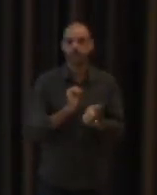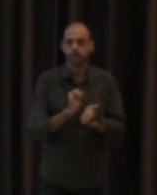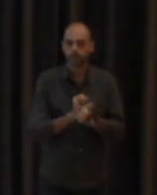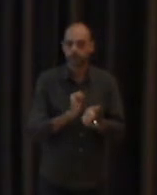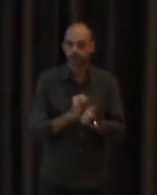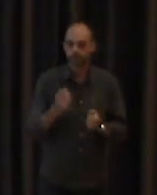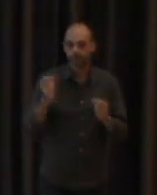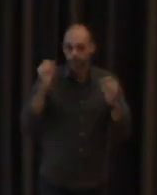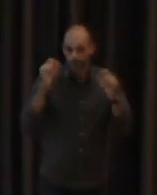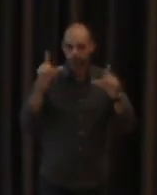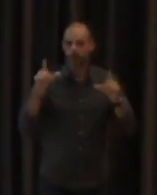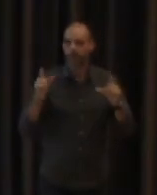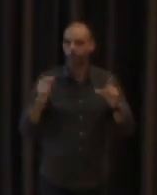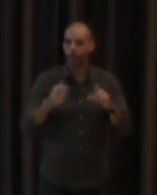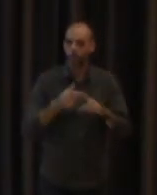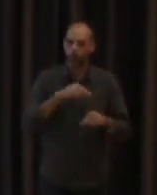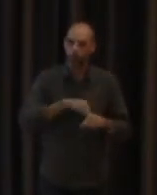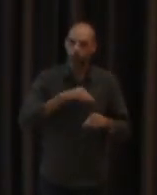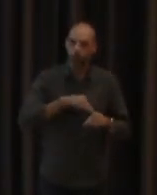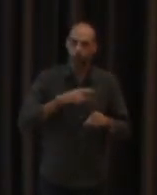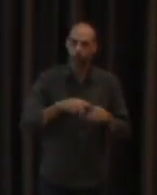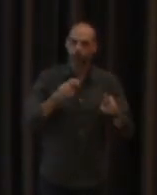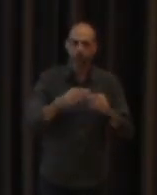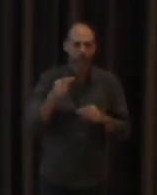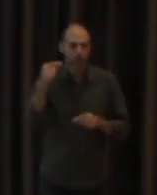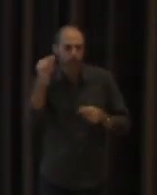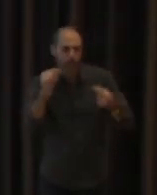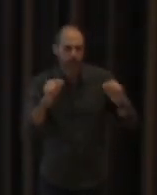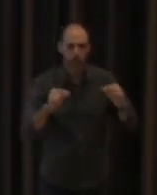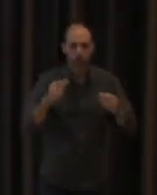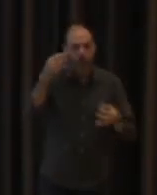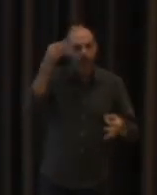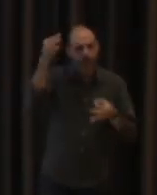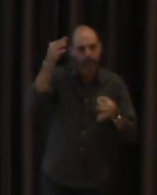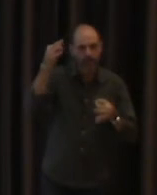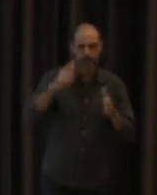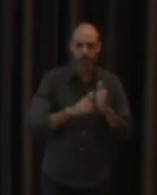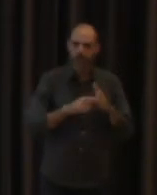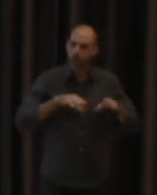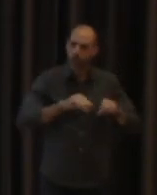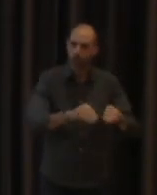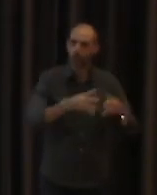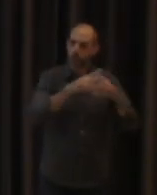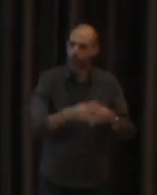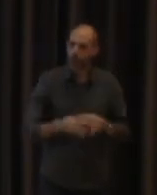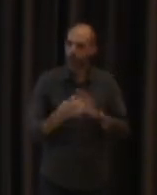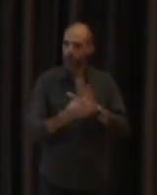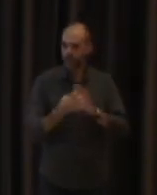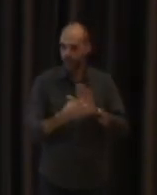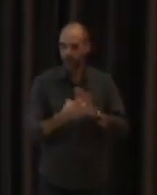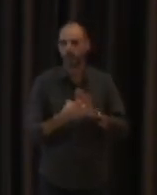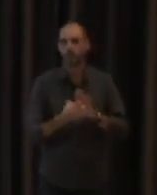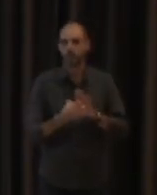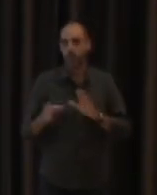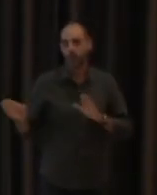als estudiants aquesta sensibilitat pels matisos i pels detalls de la llengua i per l'ús i per les construccions gramaticals que tots